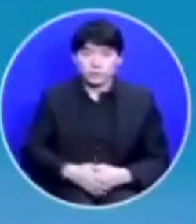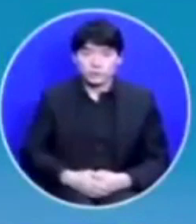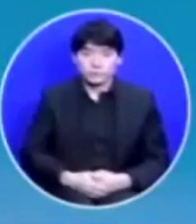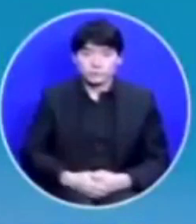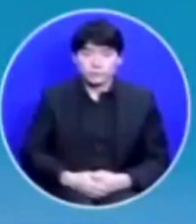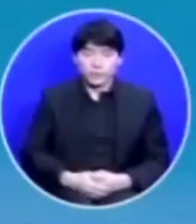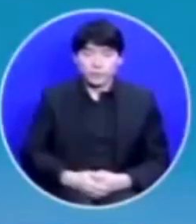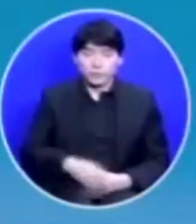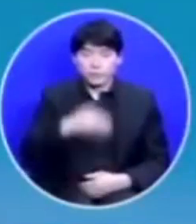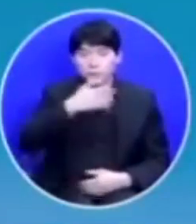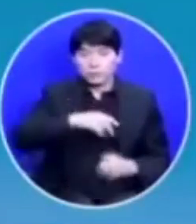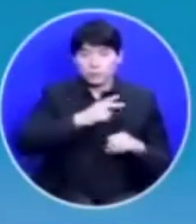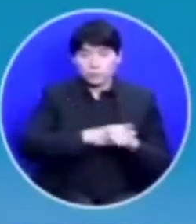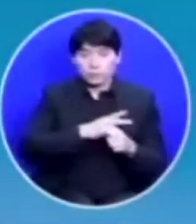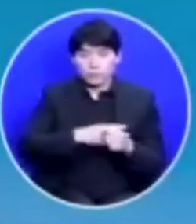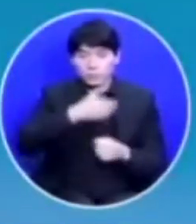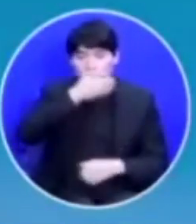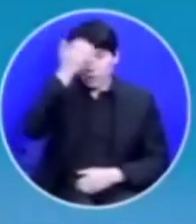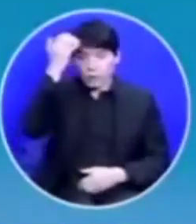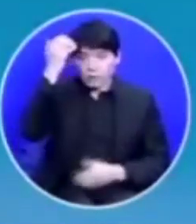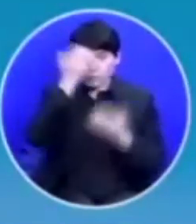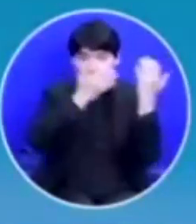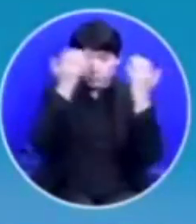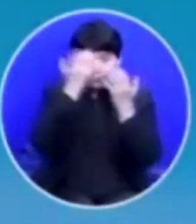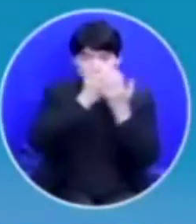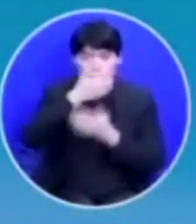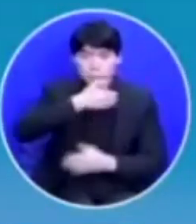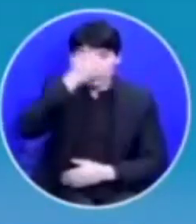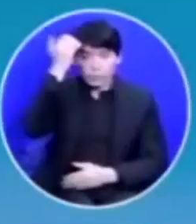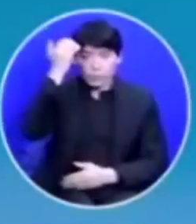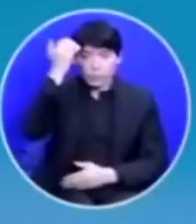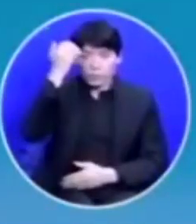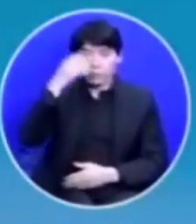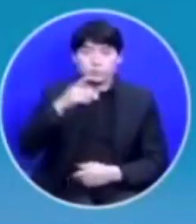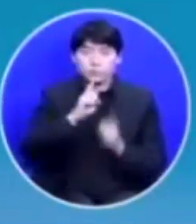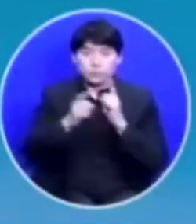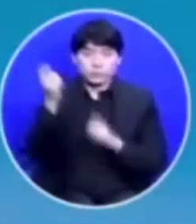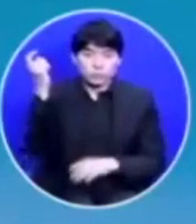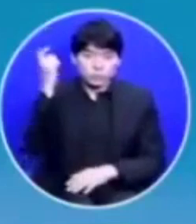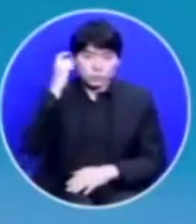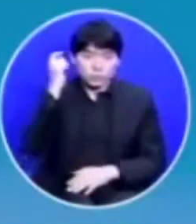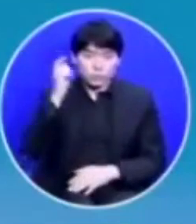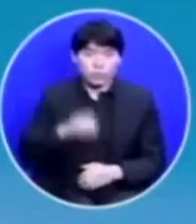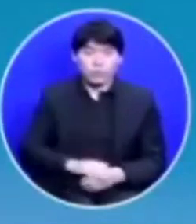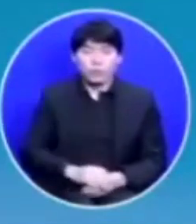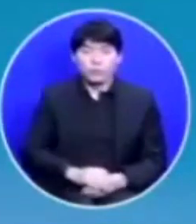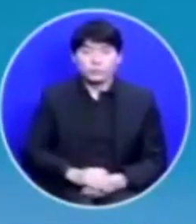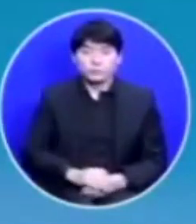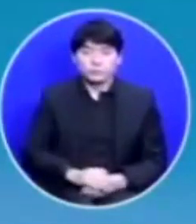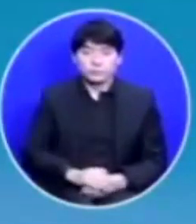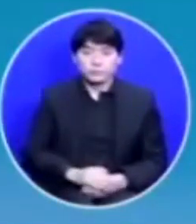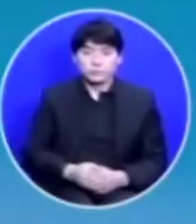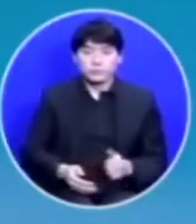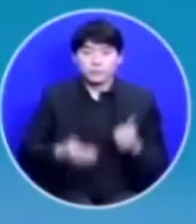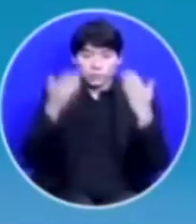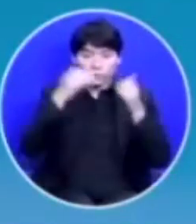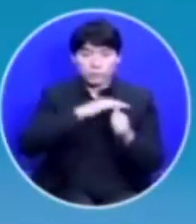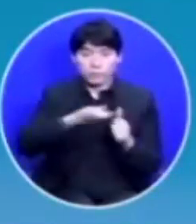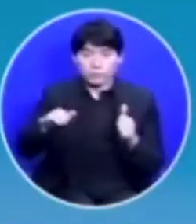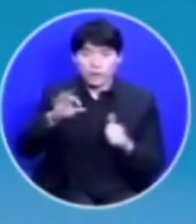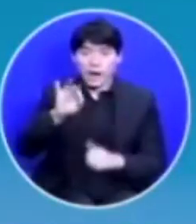환상에 사로잡히는 라는 평가를 받고 퇴학을 당했습니다 아인슈타인 이에요